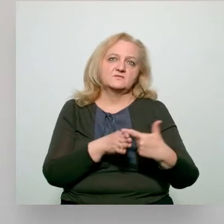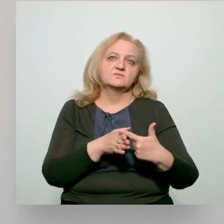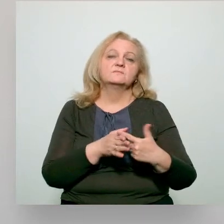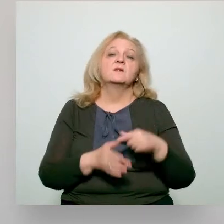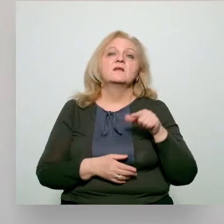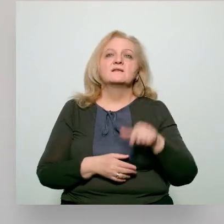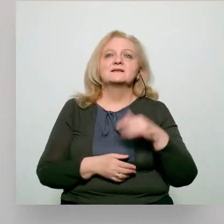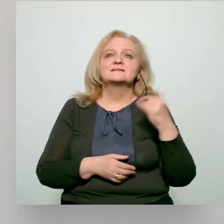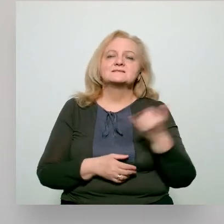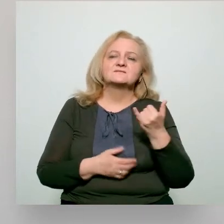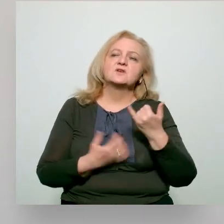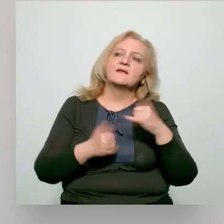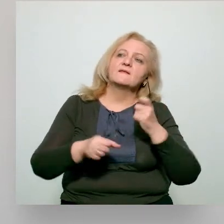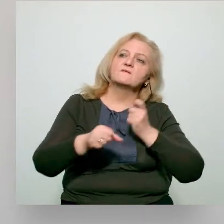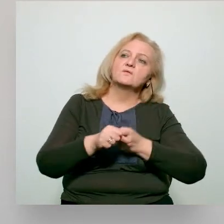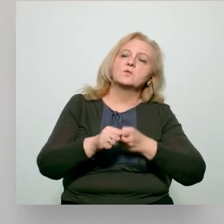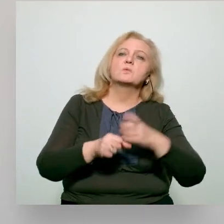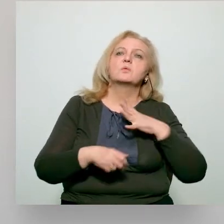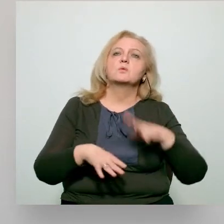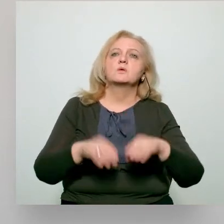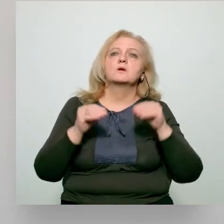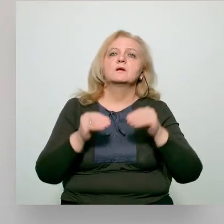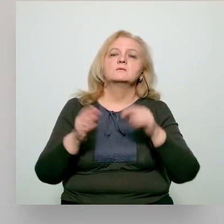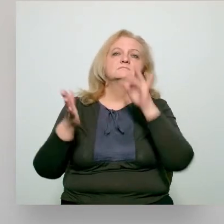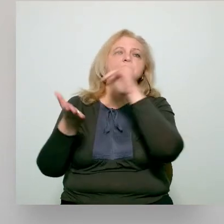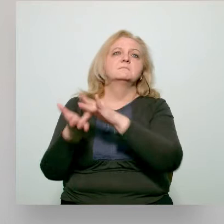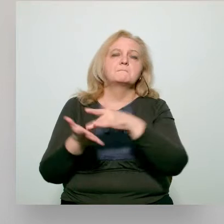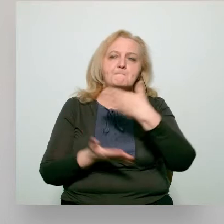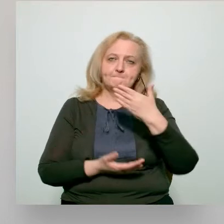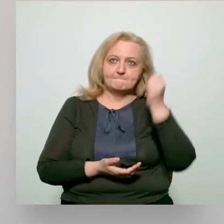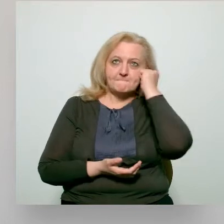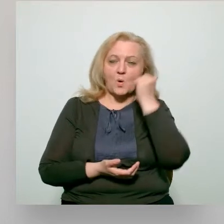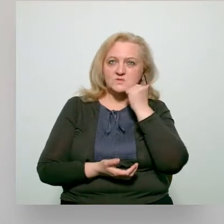XIX. Zawsze tym innym wrogiem był początkowo Moskal.